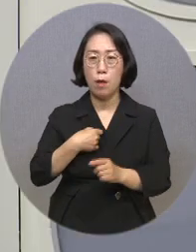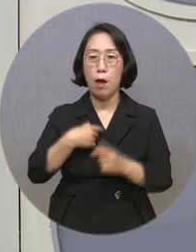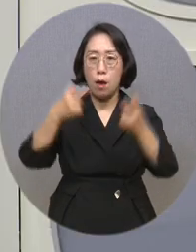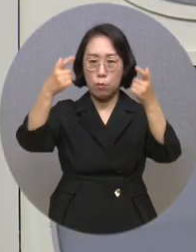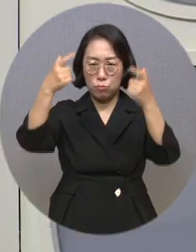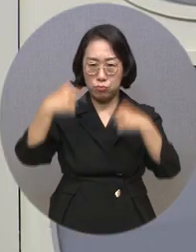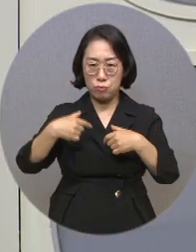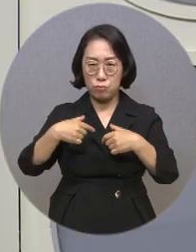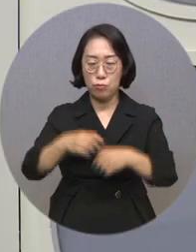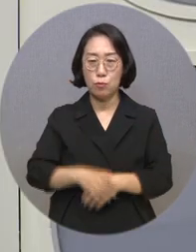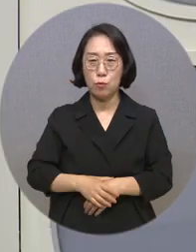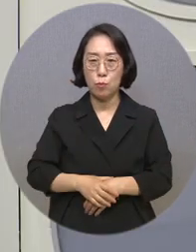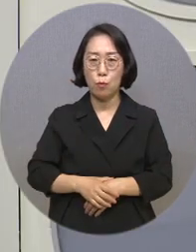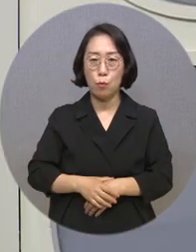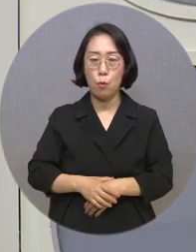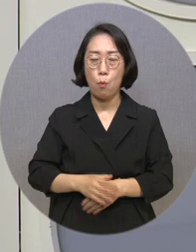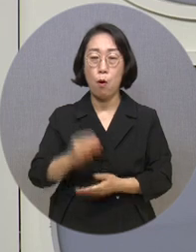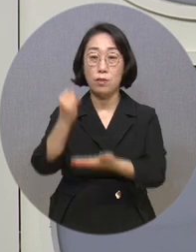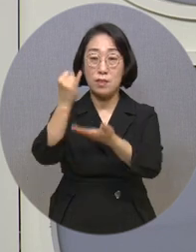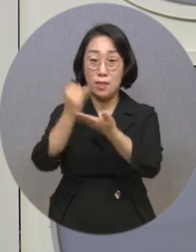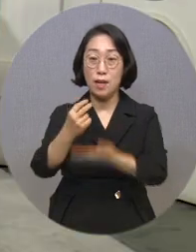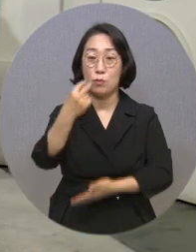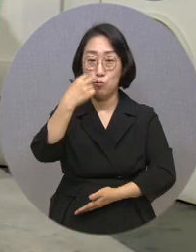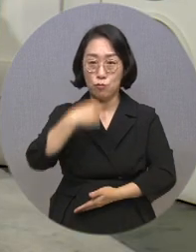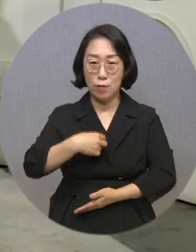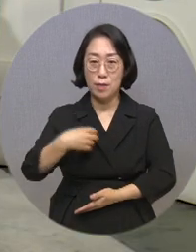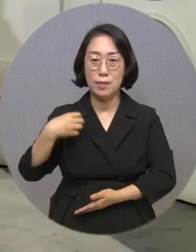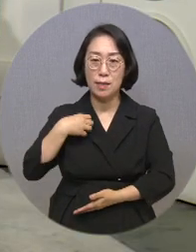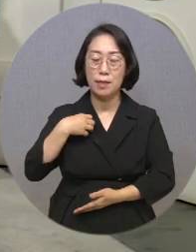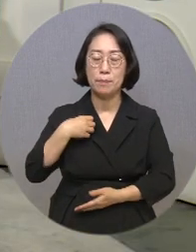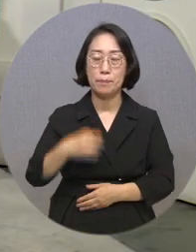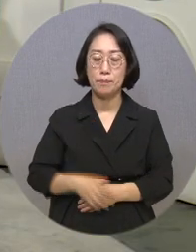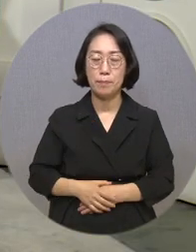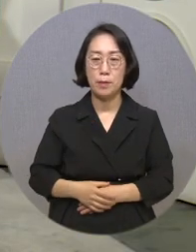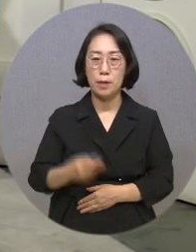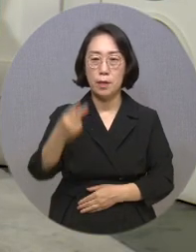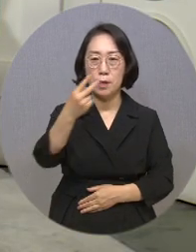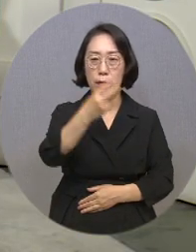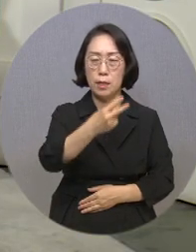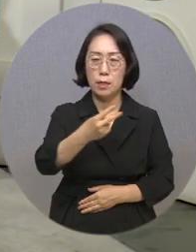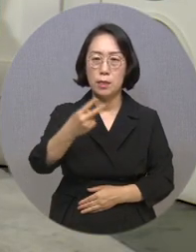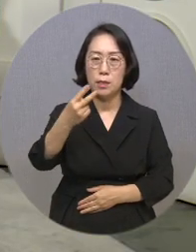지금 겸하게 된 겁니다. 그게 몇 년도입니까? 그게 2009년,